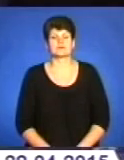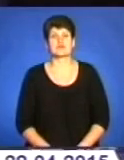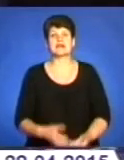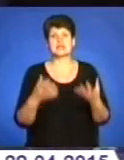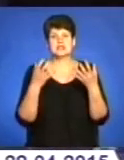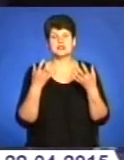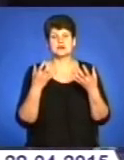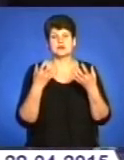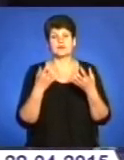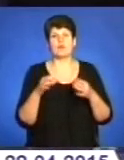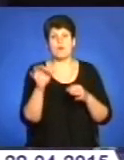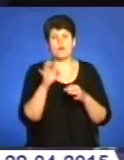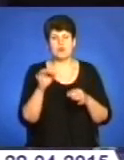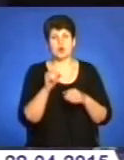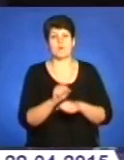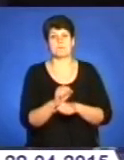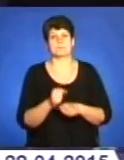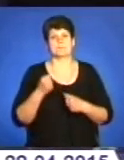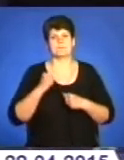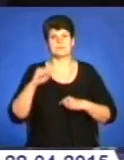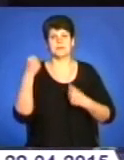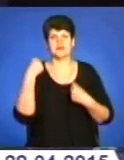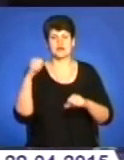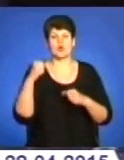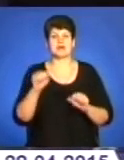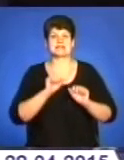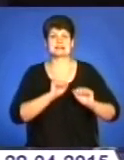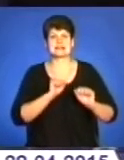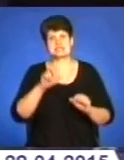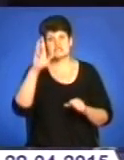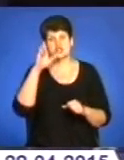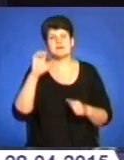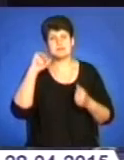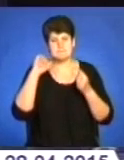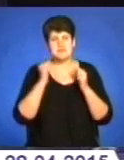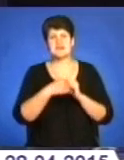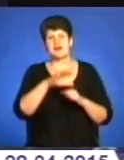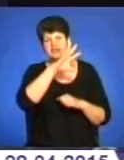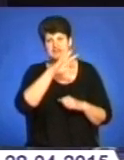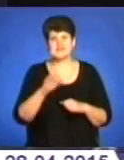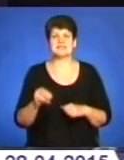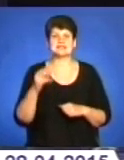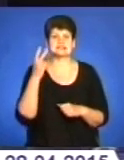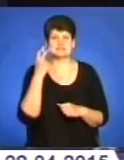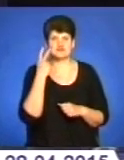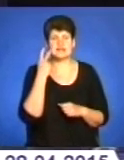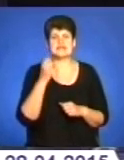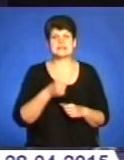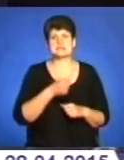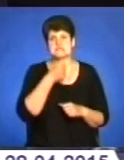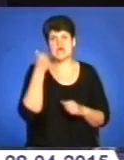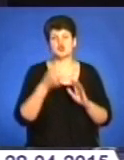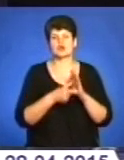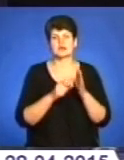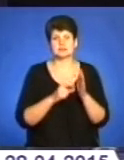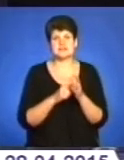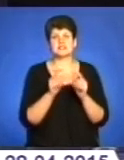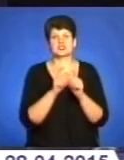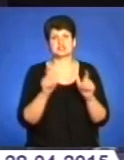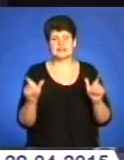Щоб про подвиги героїв Євромайдану та захисників держави, наших земляків, пам'ятали усі і завжди, старшокласники шкіл області